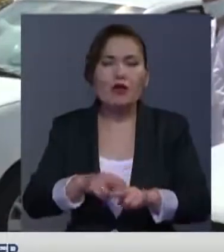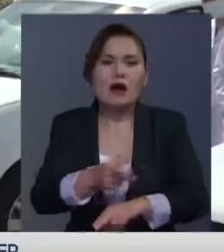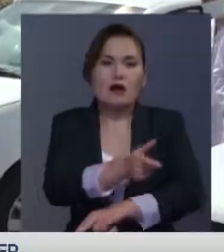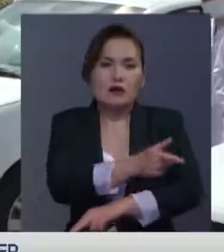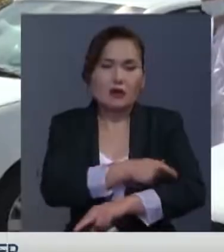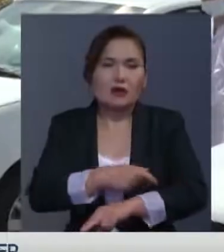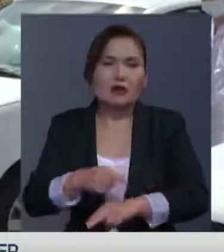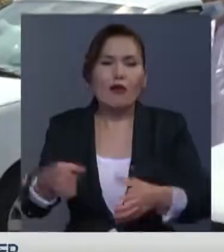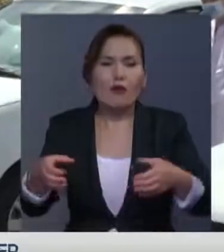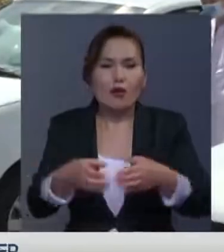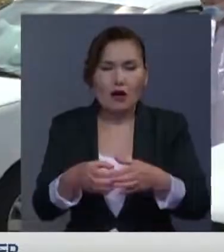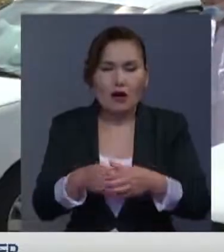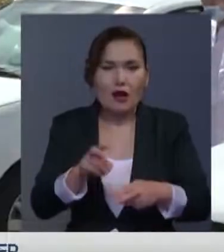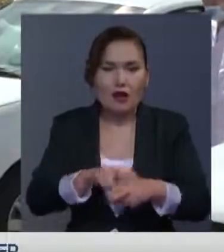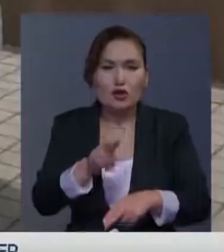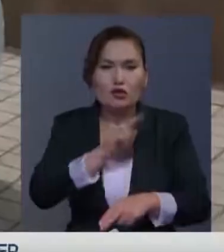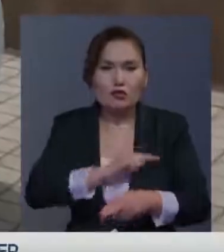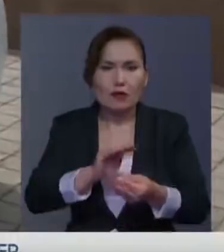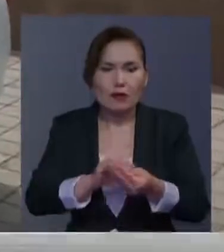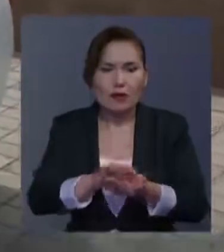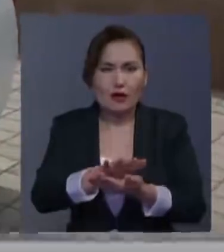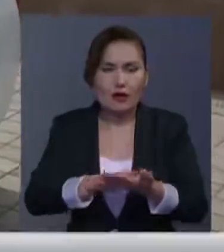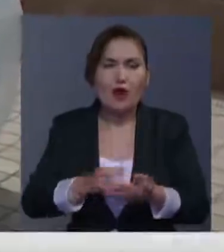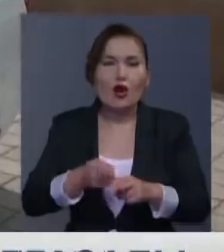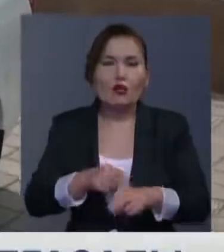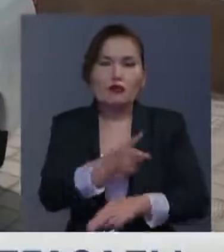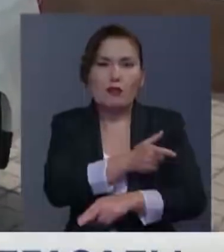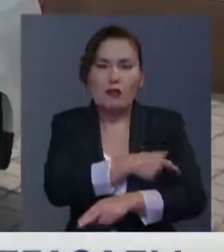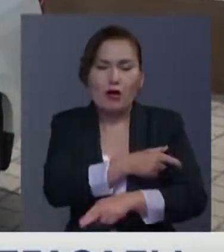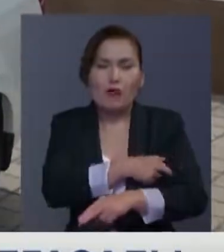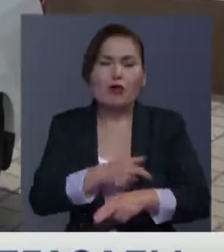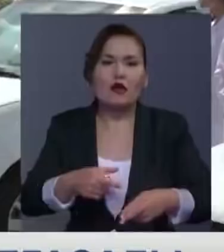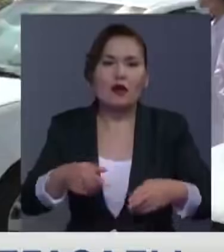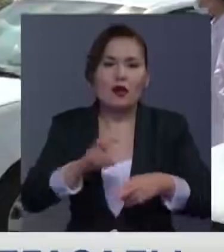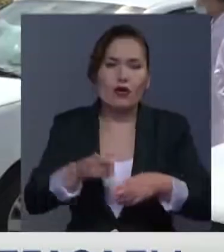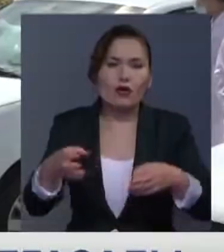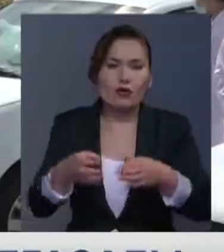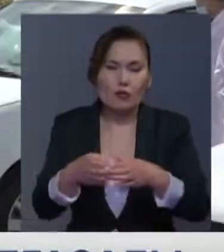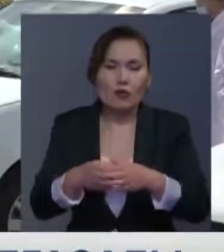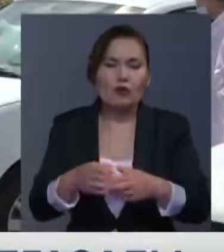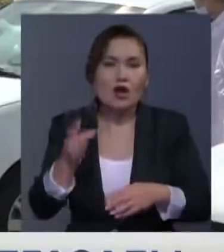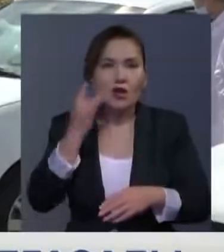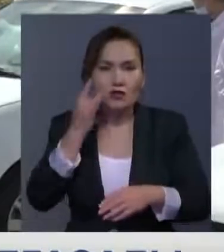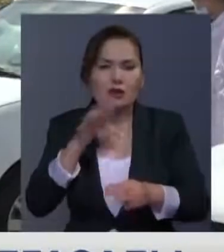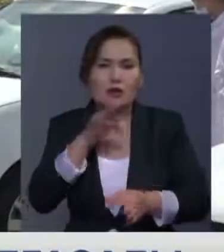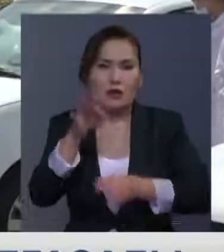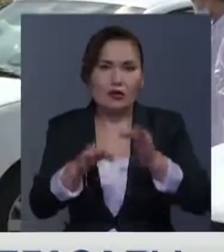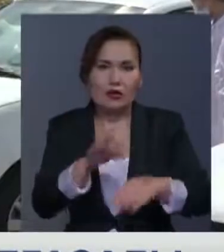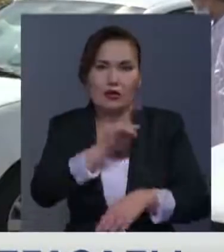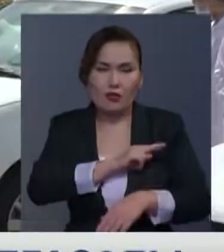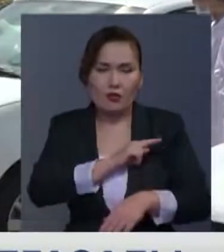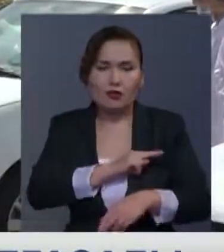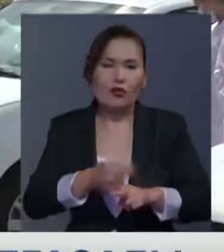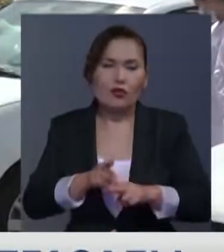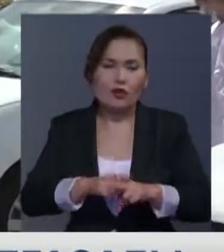бригадалар. Мобильдік бригадалар әлі жұмыс істейді. Ол мобильдік бригадалар кір зона мен таза зонада істеу керек.